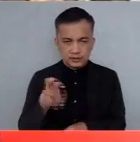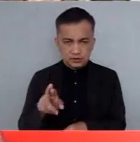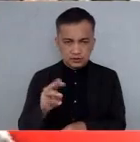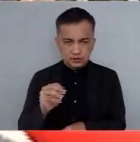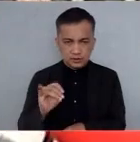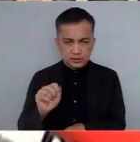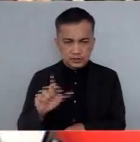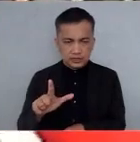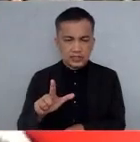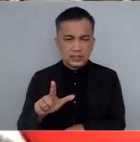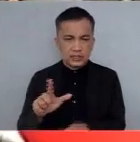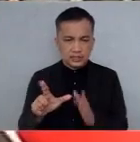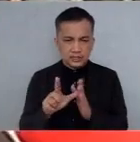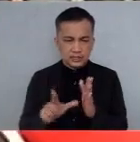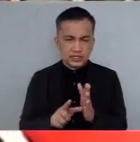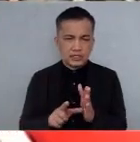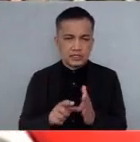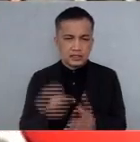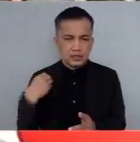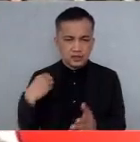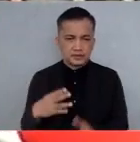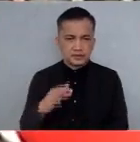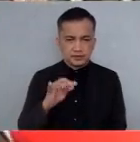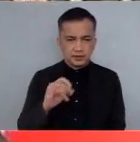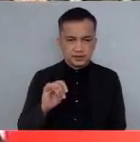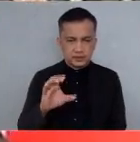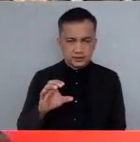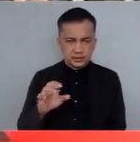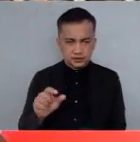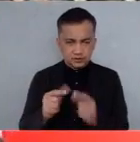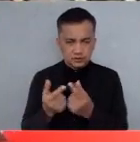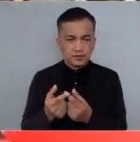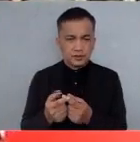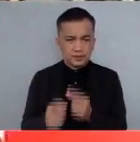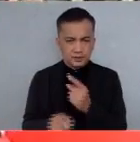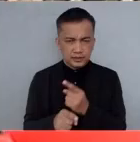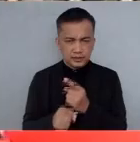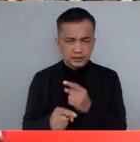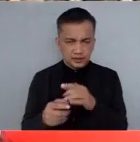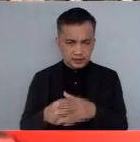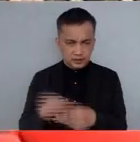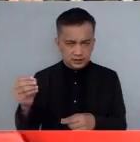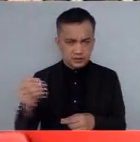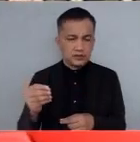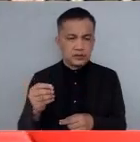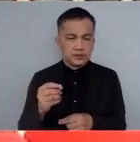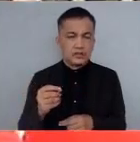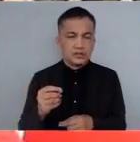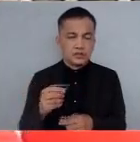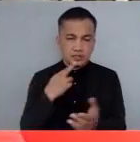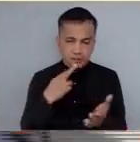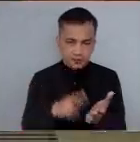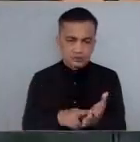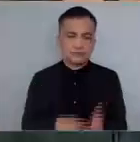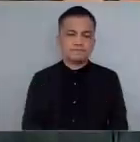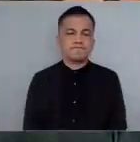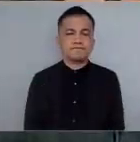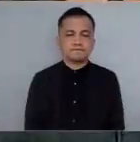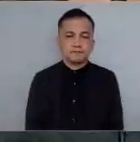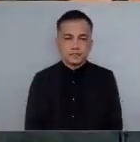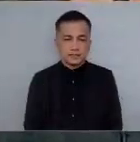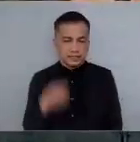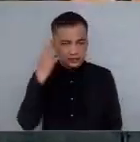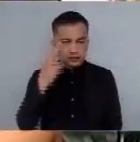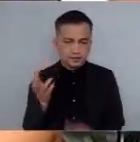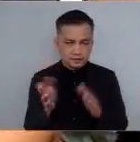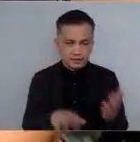officers ng forensic group para tama talaga yung may ilalabas na report as the cause of death. Bagay na hihintayin